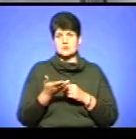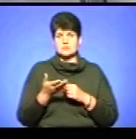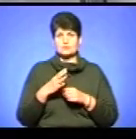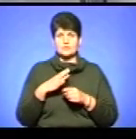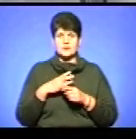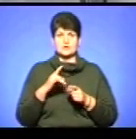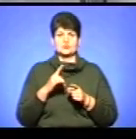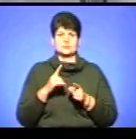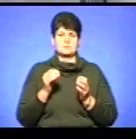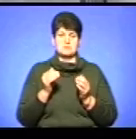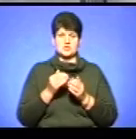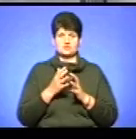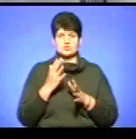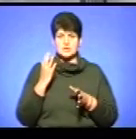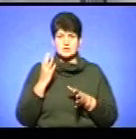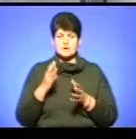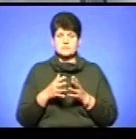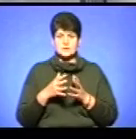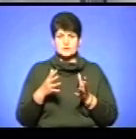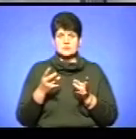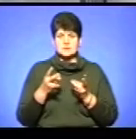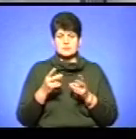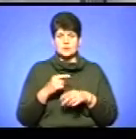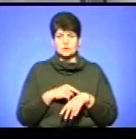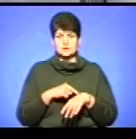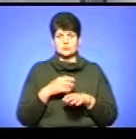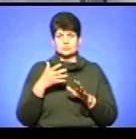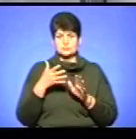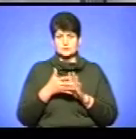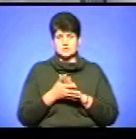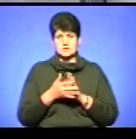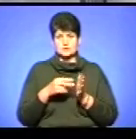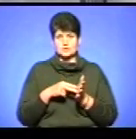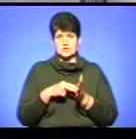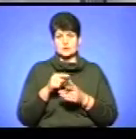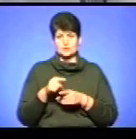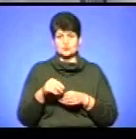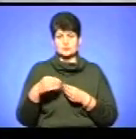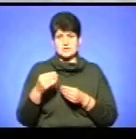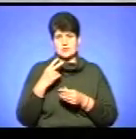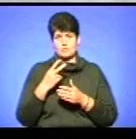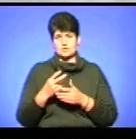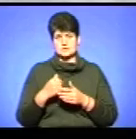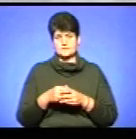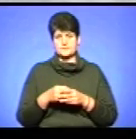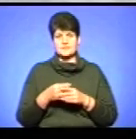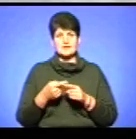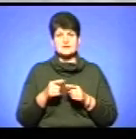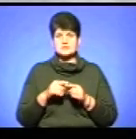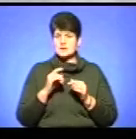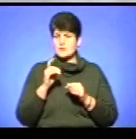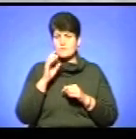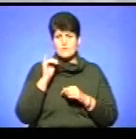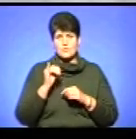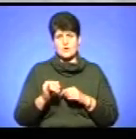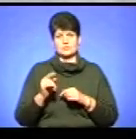чуть менша черга, але в основному треба годину потратити, вистояти тут, щоб здати показники. Це погано, тому